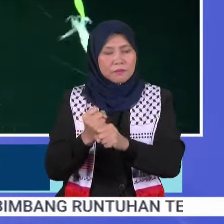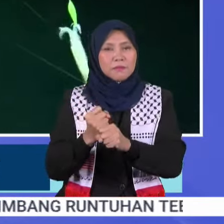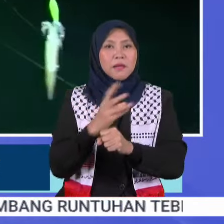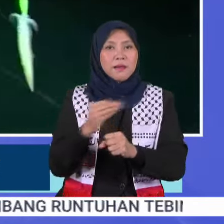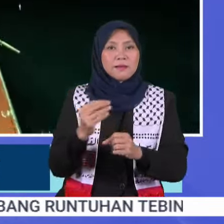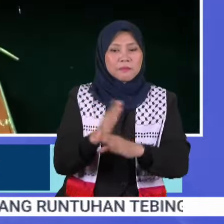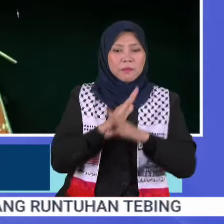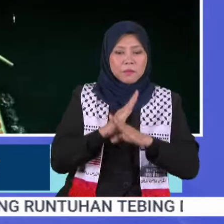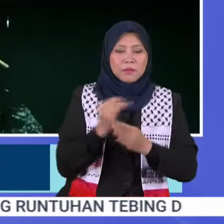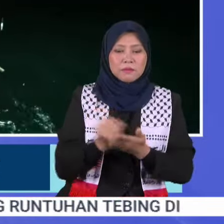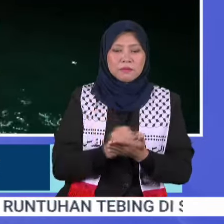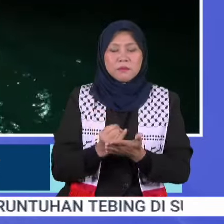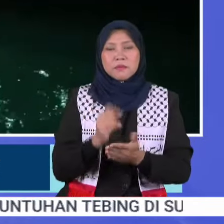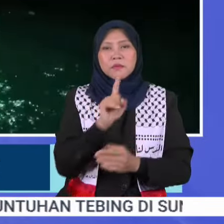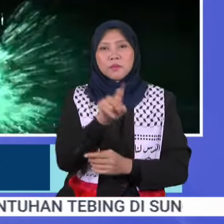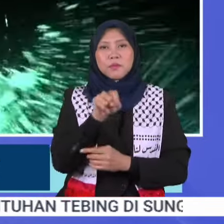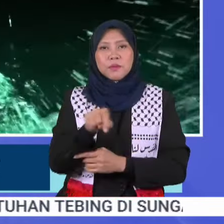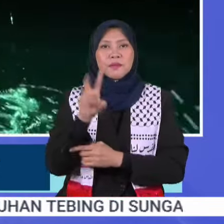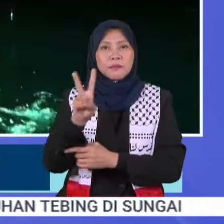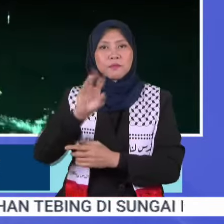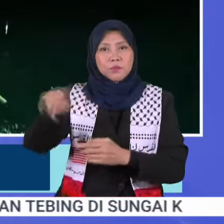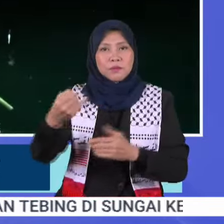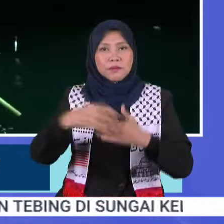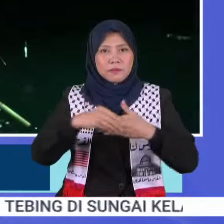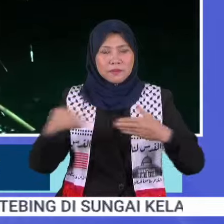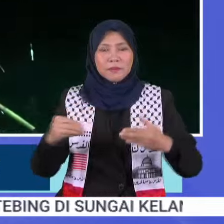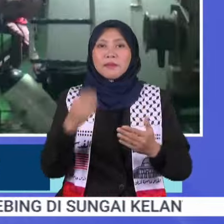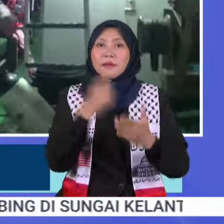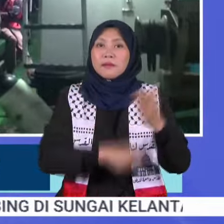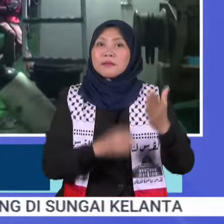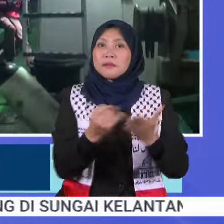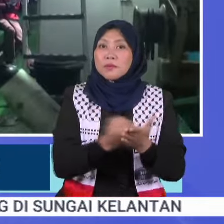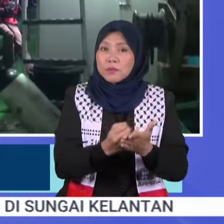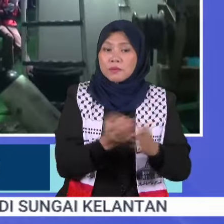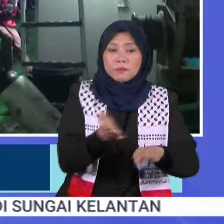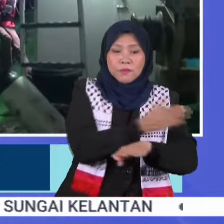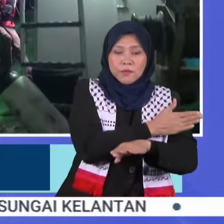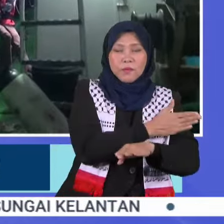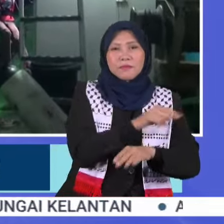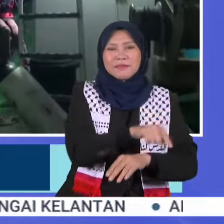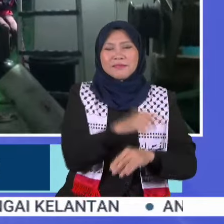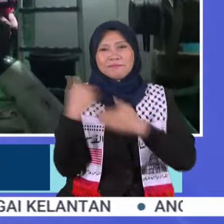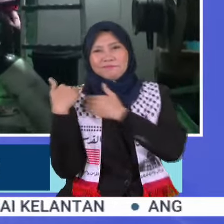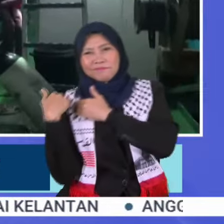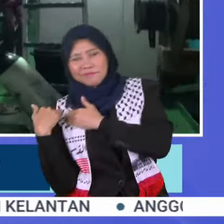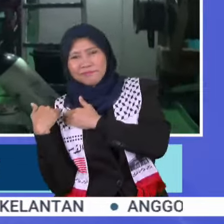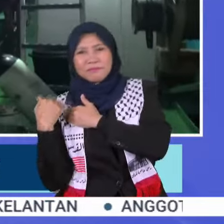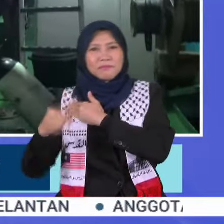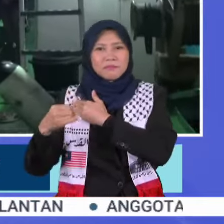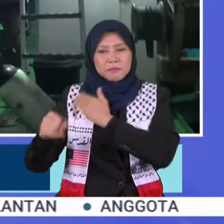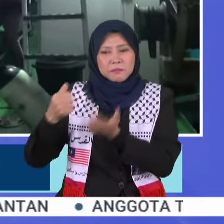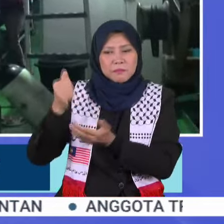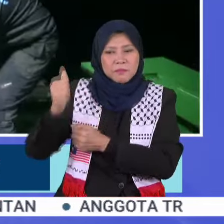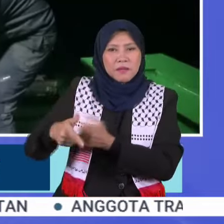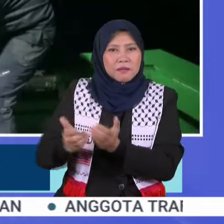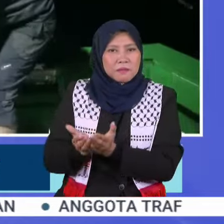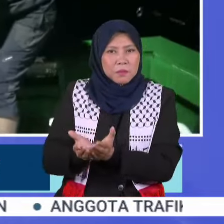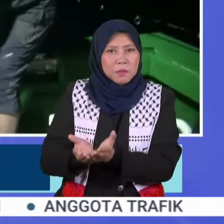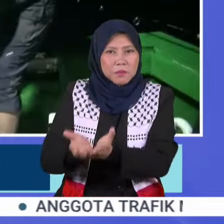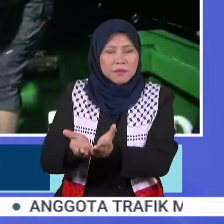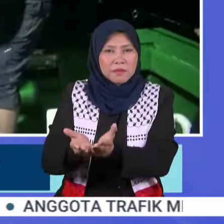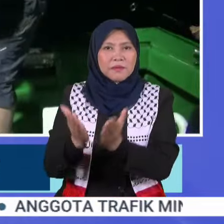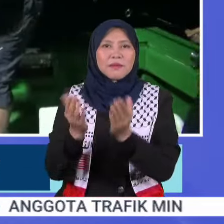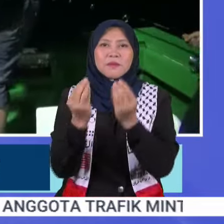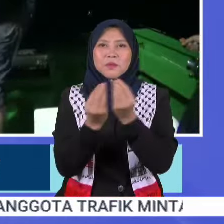perlindungan sebanyak RM1.6 juta berbanding harga insurans sebelum ini yang dianggap membebankan pemilik bot nelayan Zon A